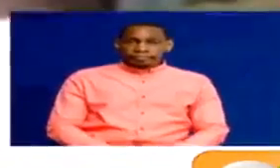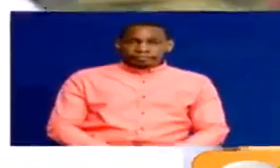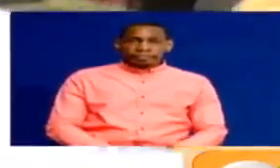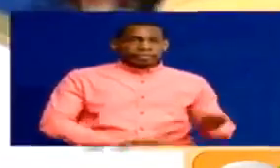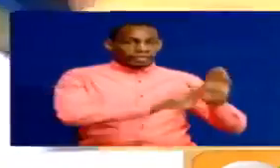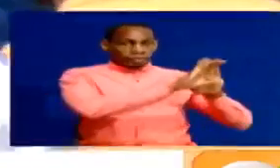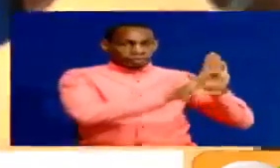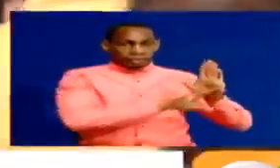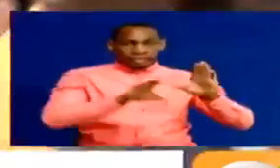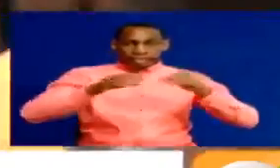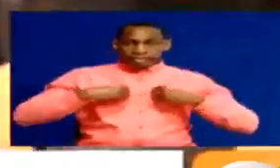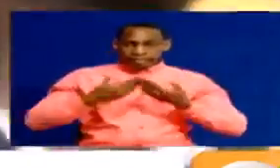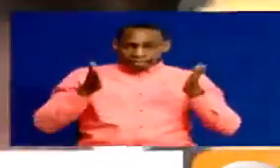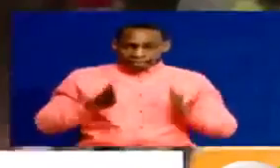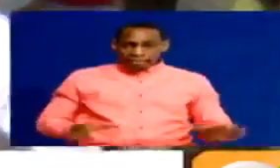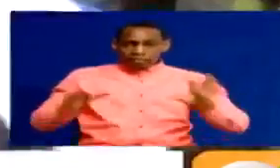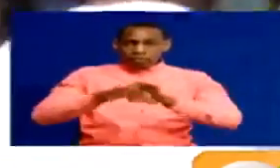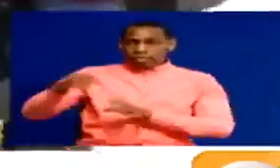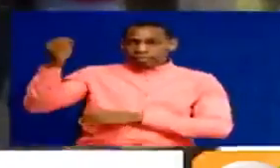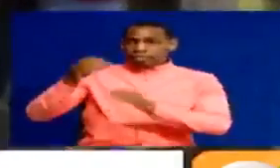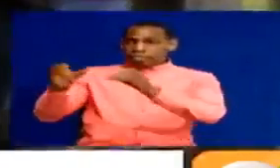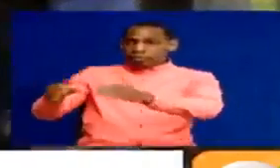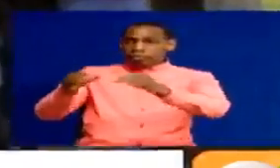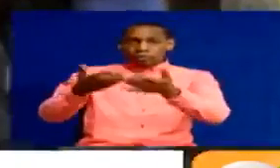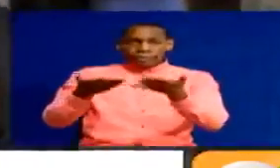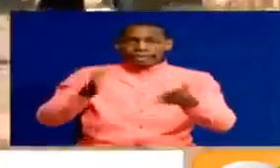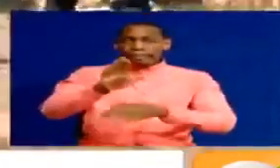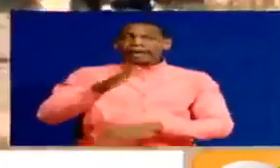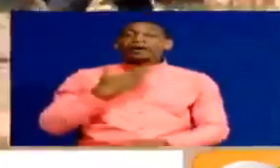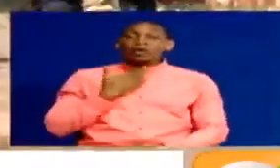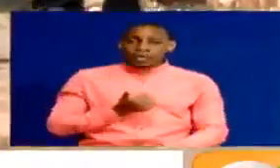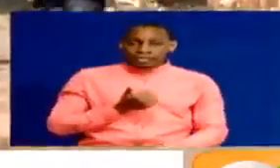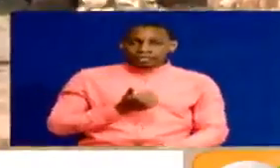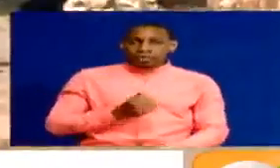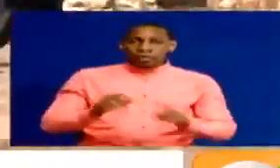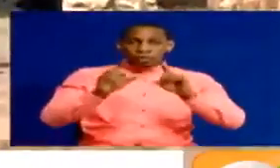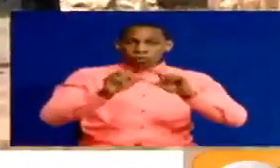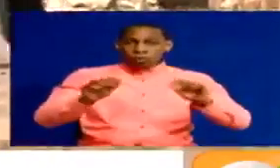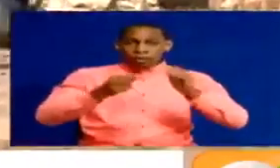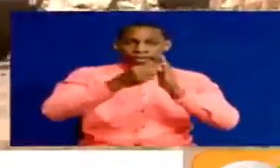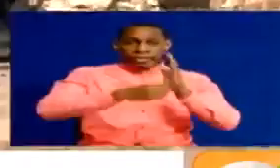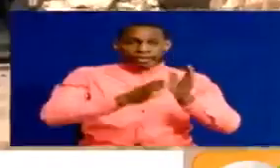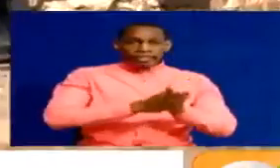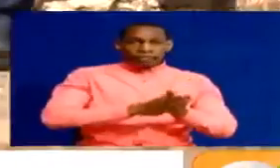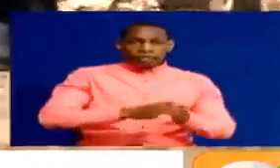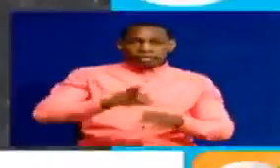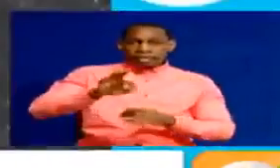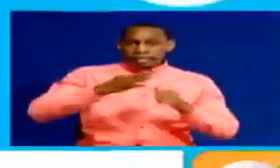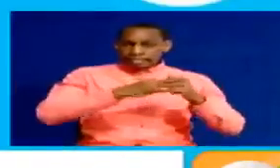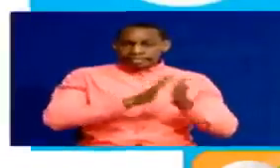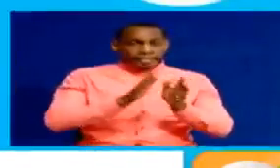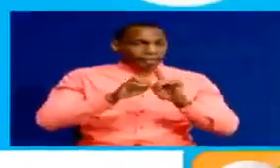Katiba inamruhusu Mkenya yoyote kujiunga na chama chochote cha kisiasa kwa hiari yake. Hii ni kwa mujibu wa kipengee cha